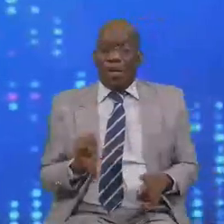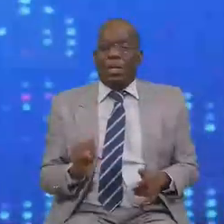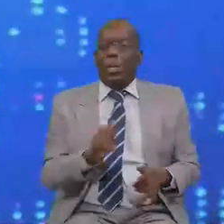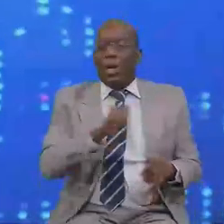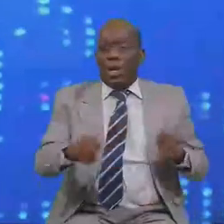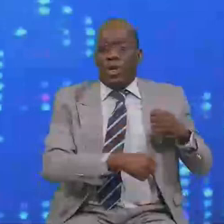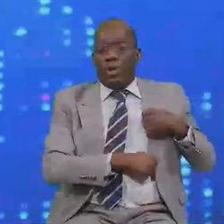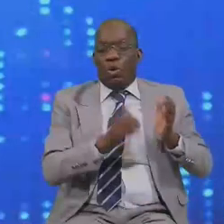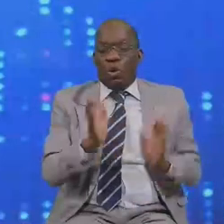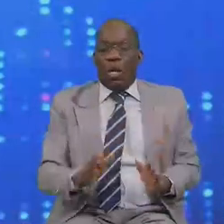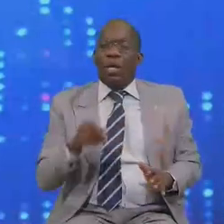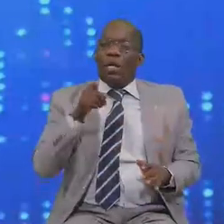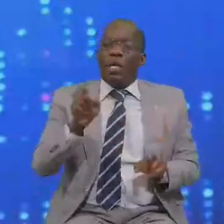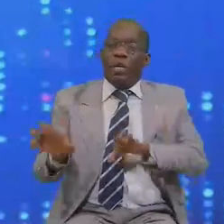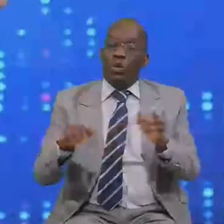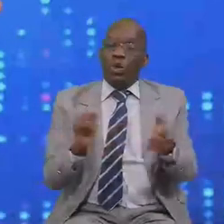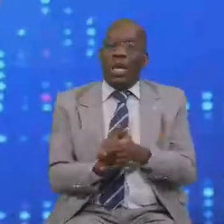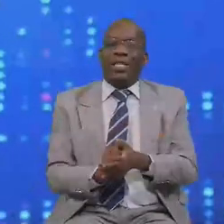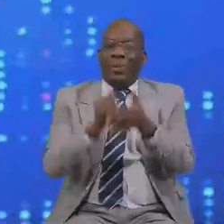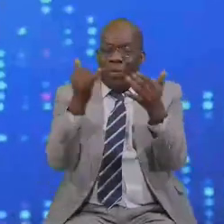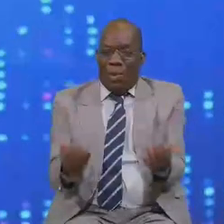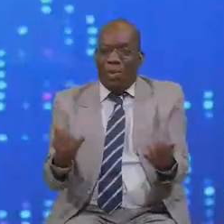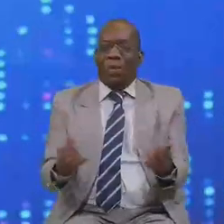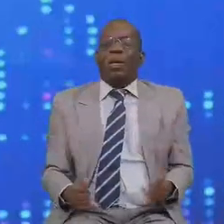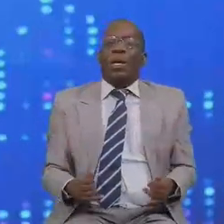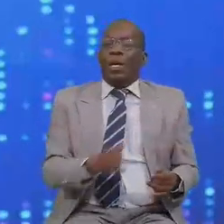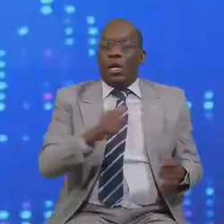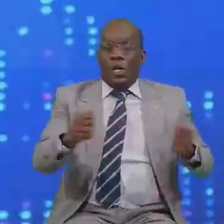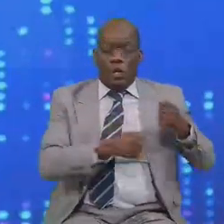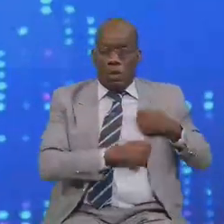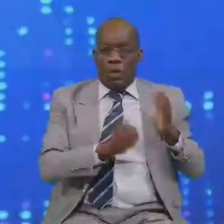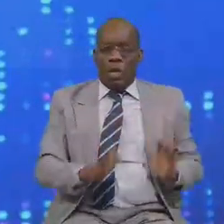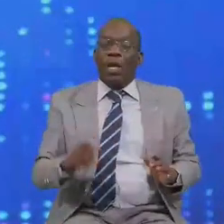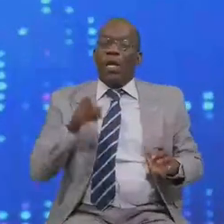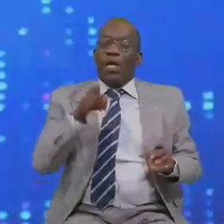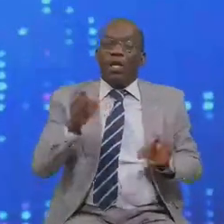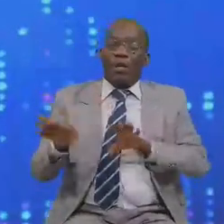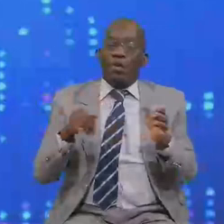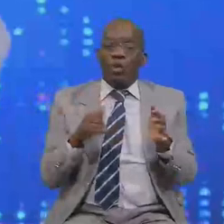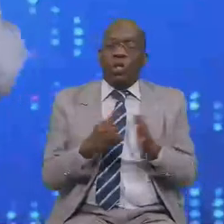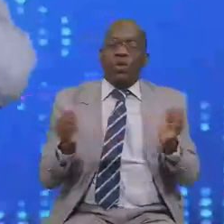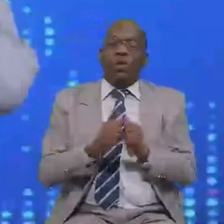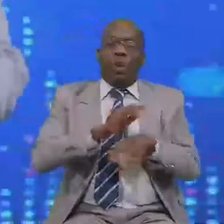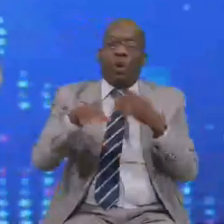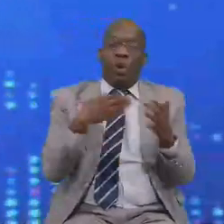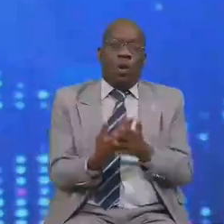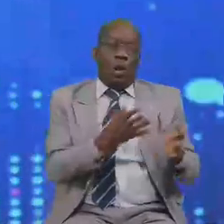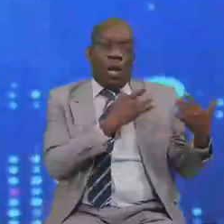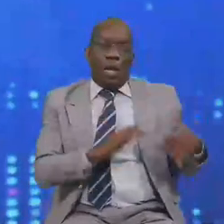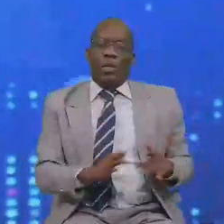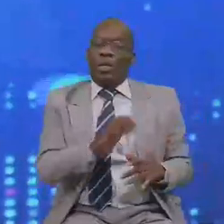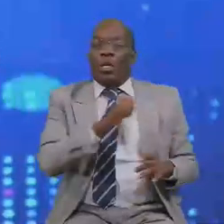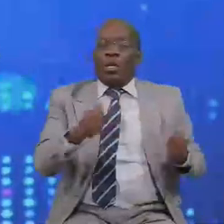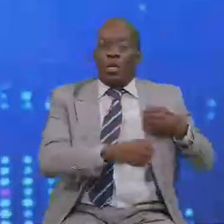le fait promptement, un soldat. Il le fait de tout son cœur, un soldat. Et il le